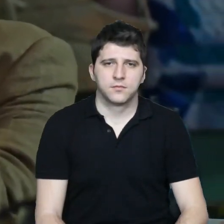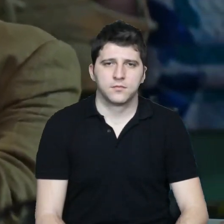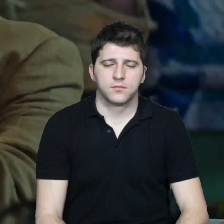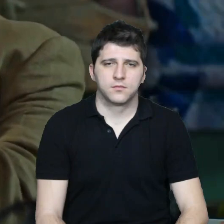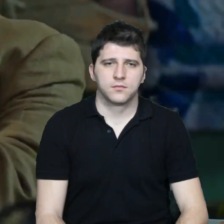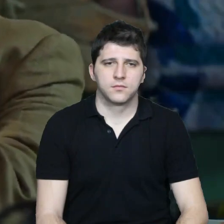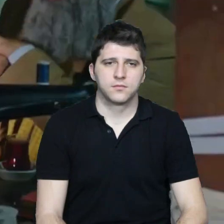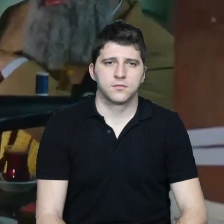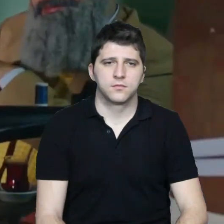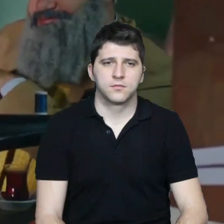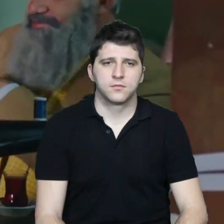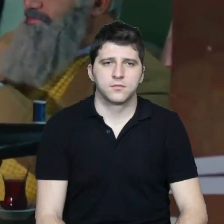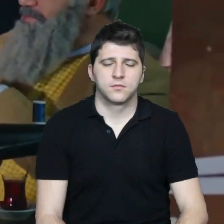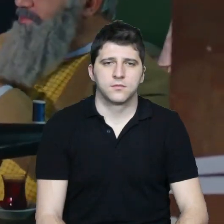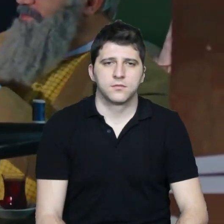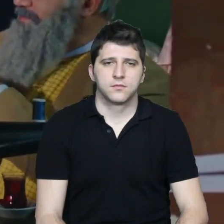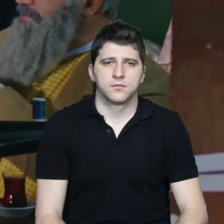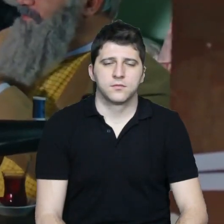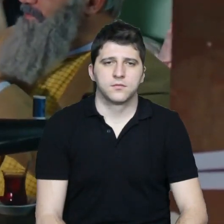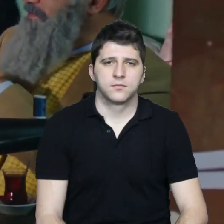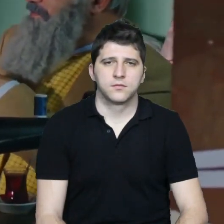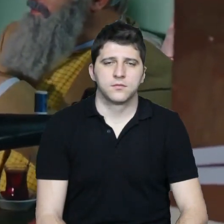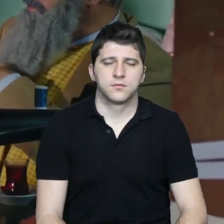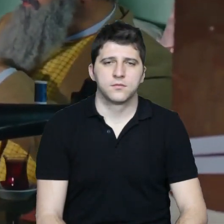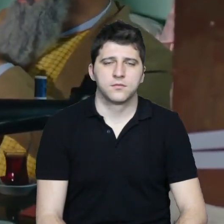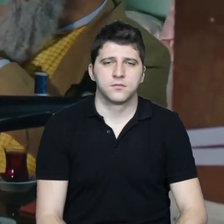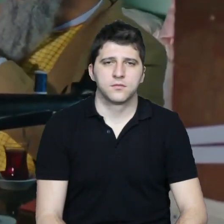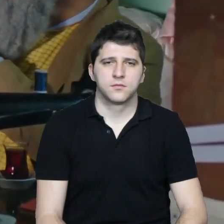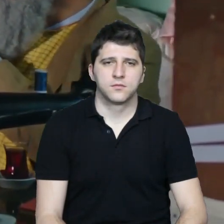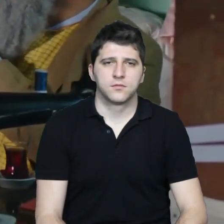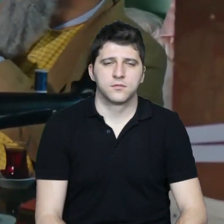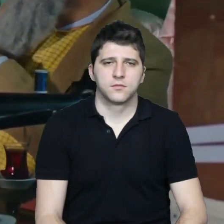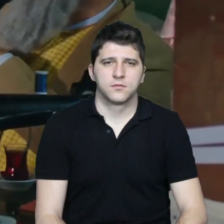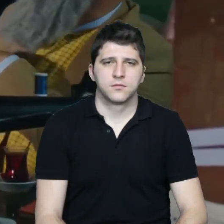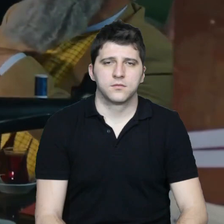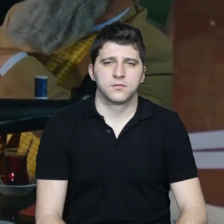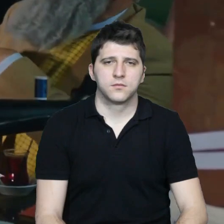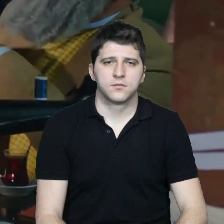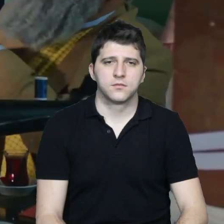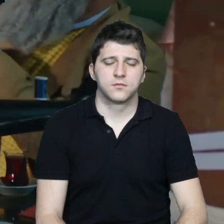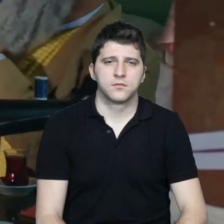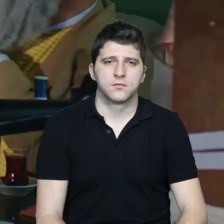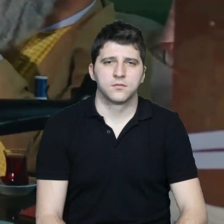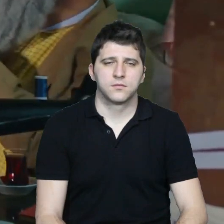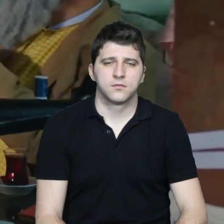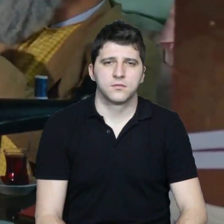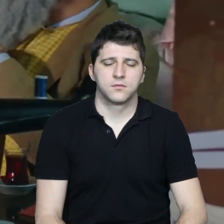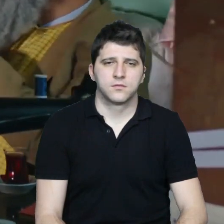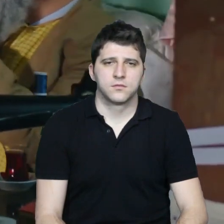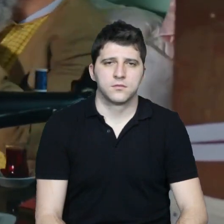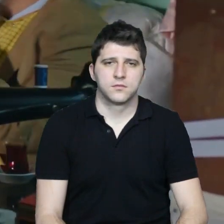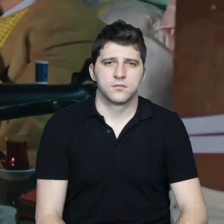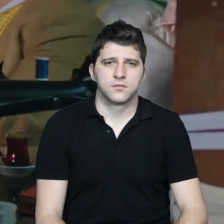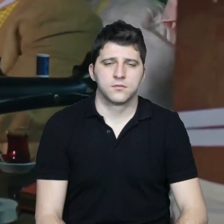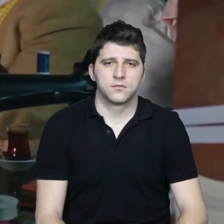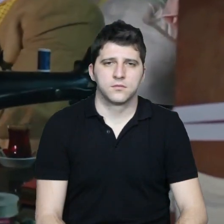etti Settar'a. Settar kenardan bir tabure çekti kendine. Daracık yorgancıda pek yer yok zaten. Faik dağılmış gitmiş, sanki fark etmedi